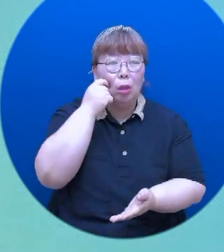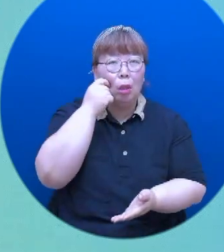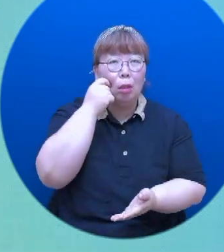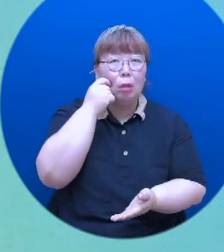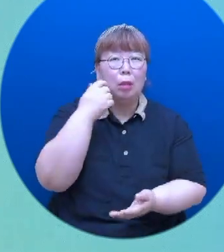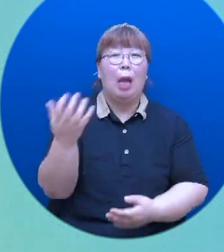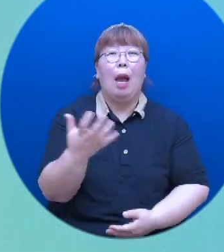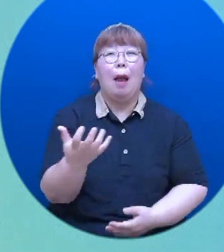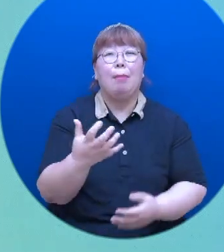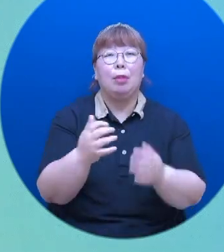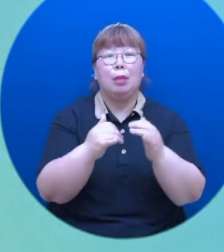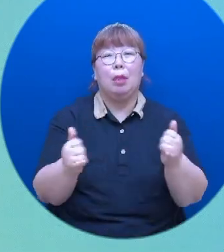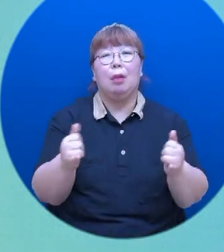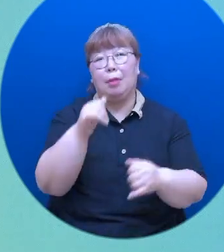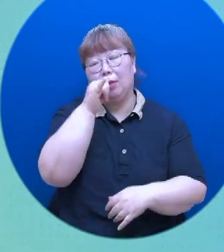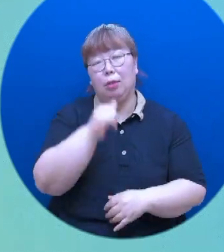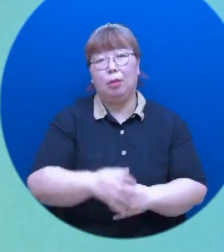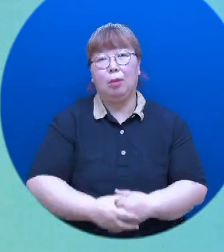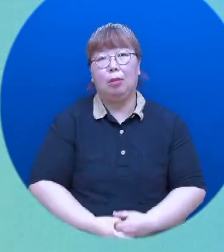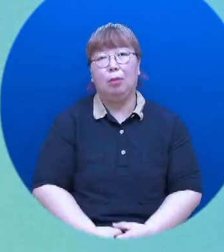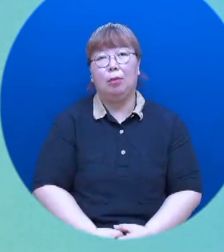아픈 사람이 있는 거예요.